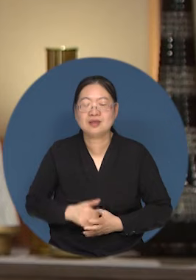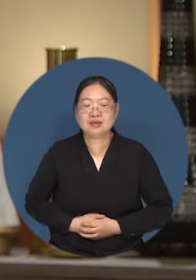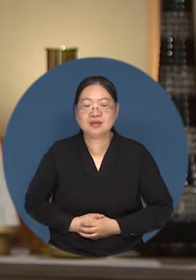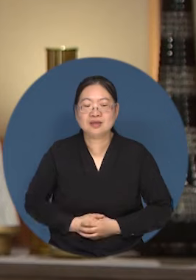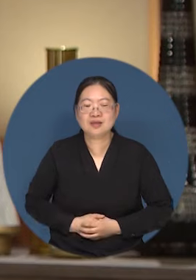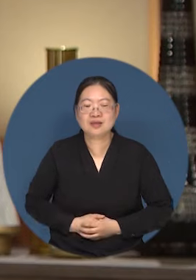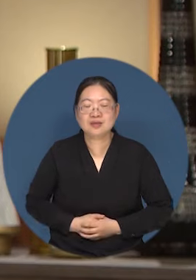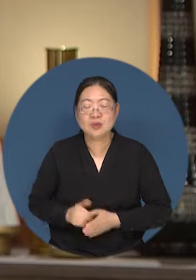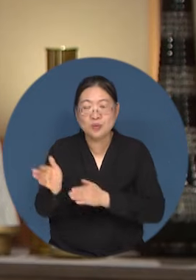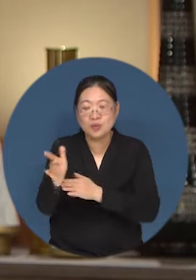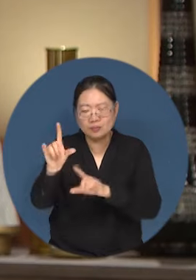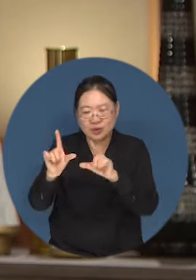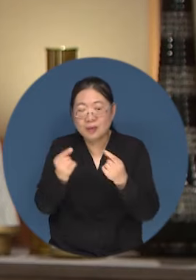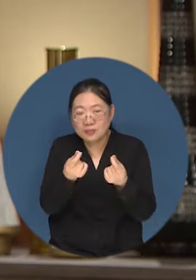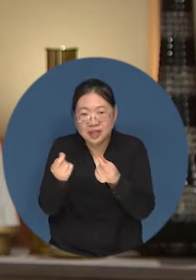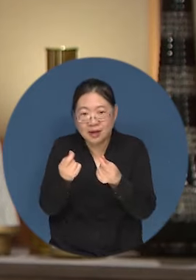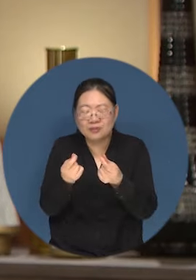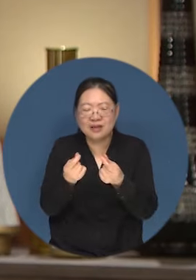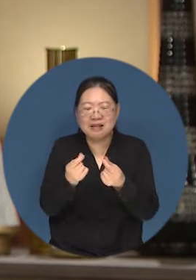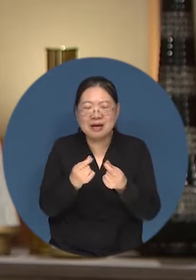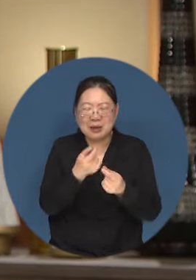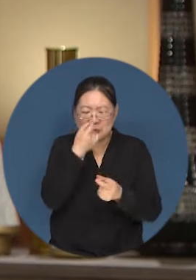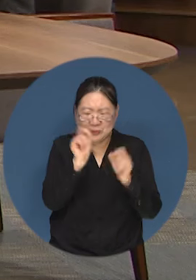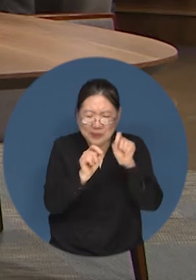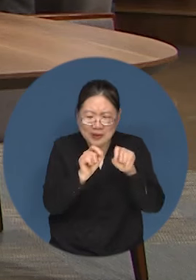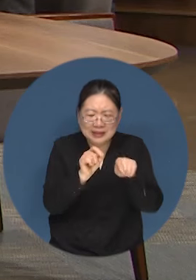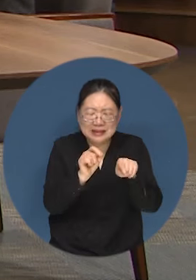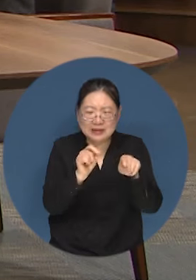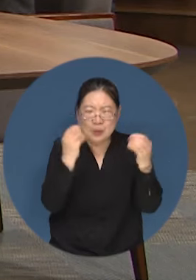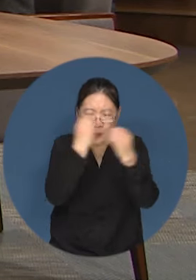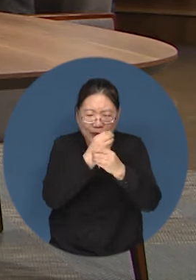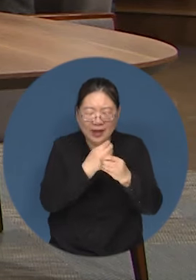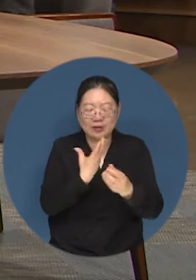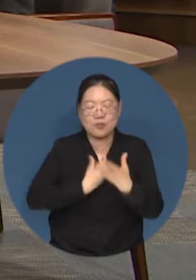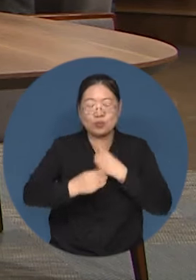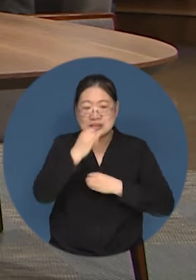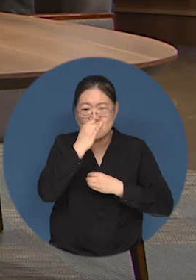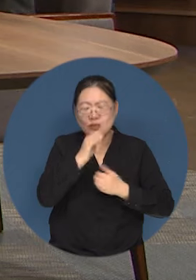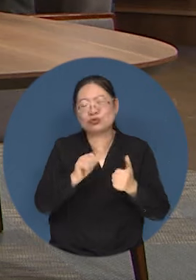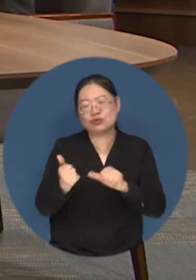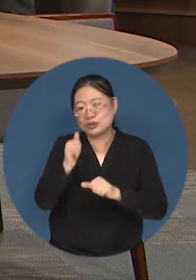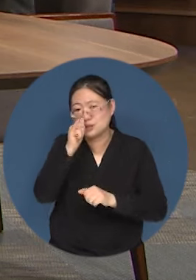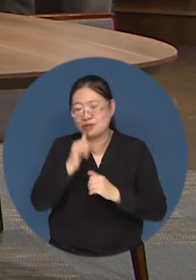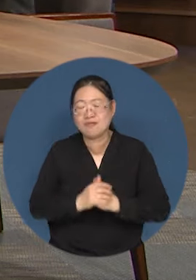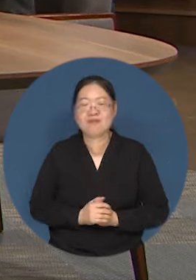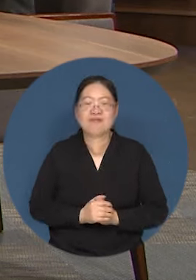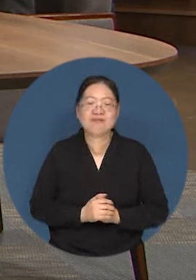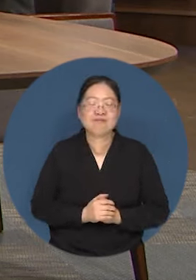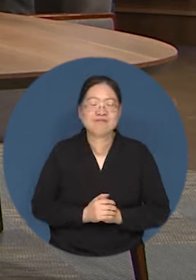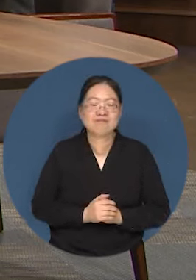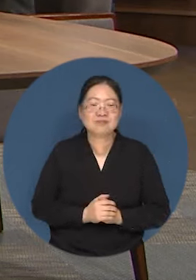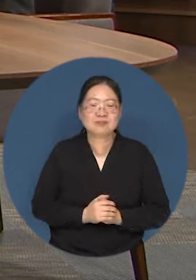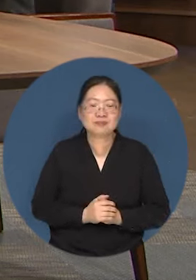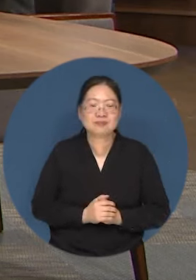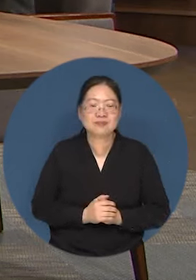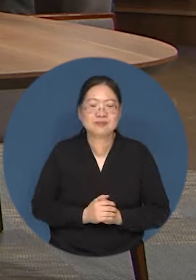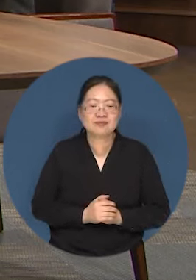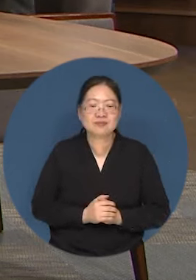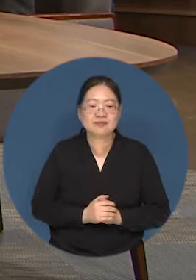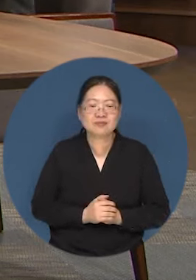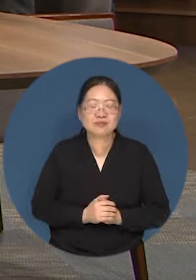고기 형태하고 비슷하면 그걸 먹을 수도 있으니까요. 물고기인 걸로 착각해서 먹기도 하고 네, 이거